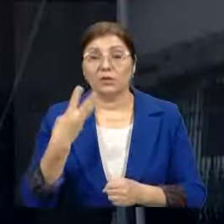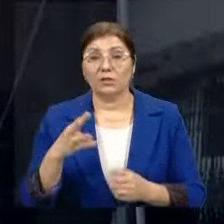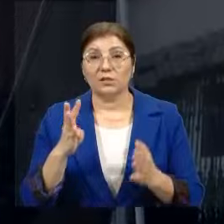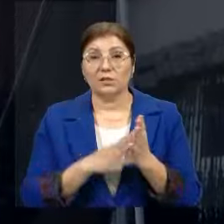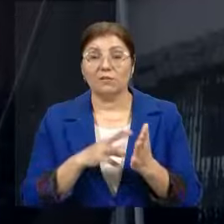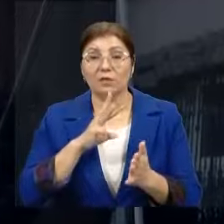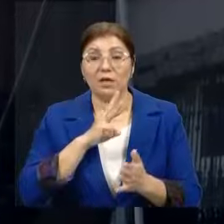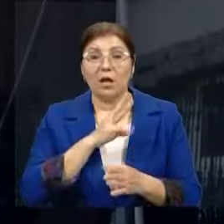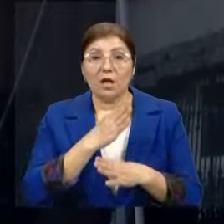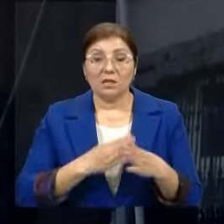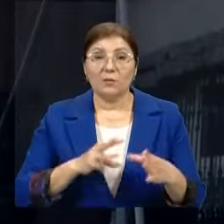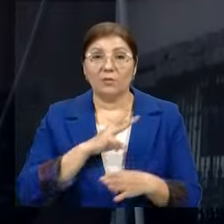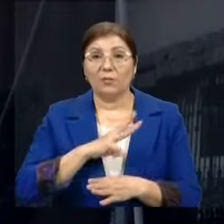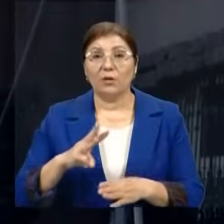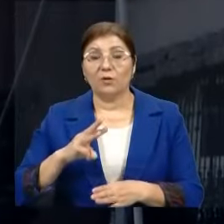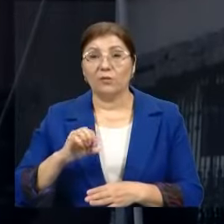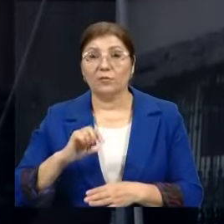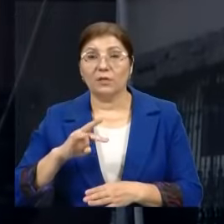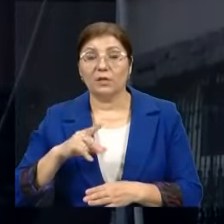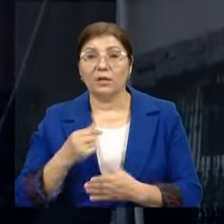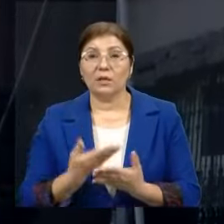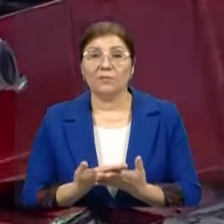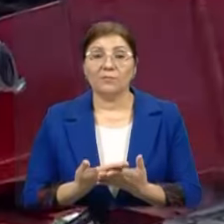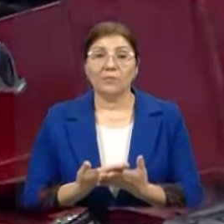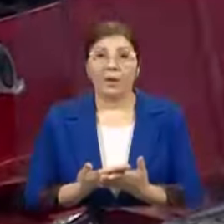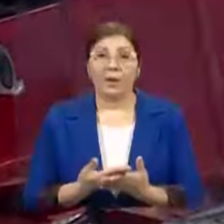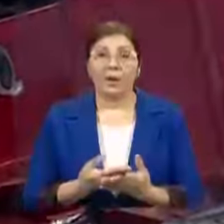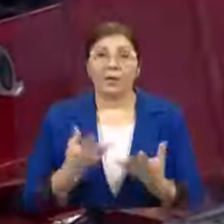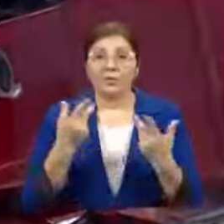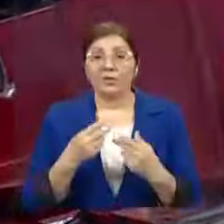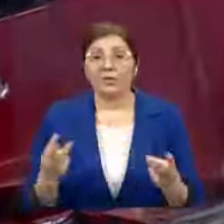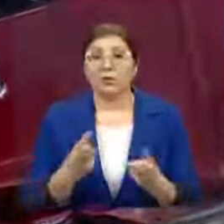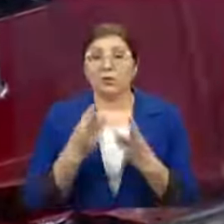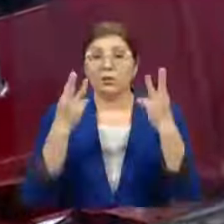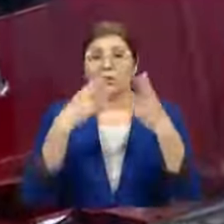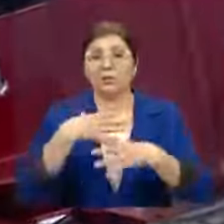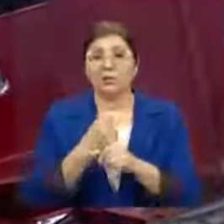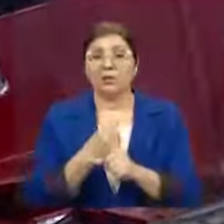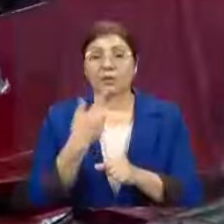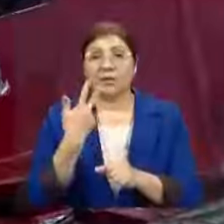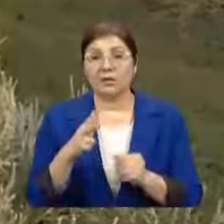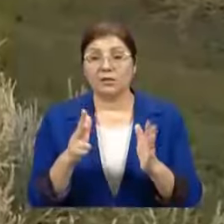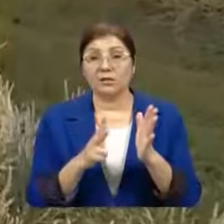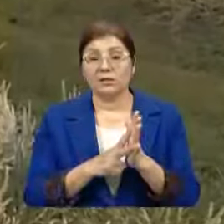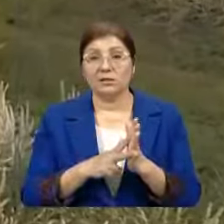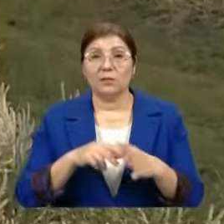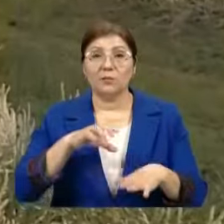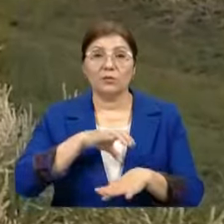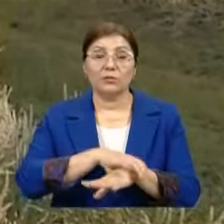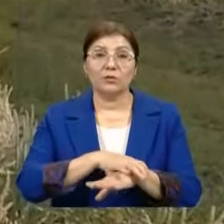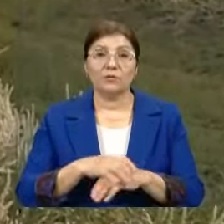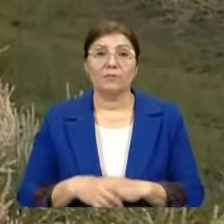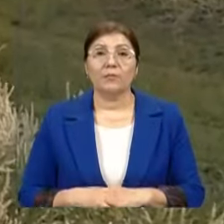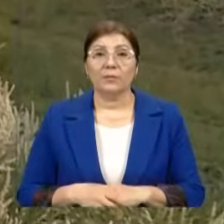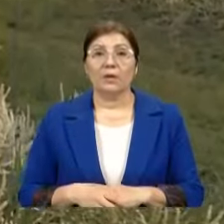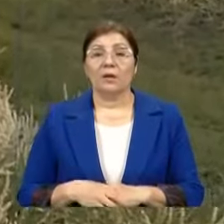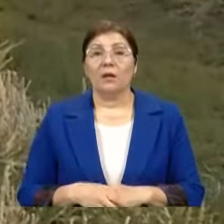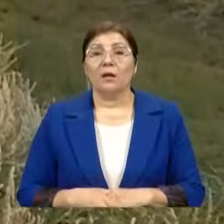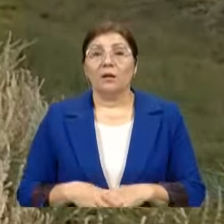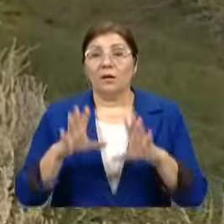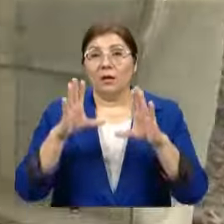тенге. В сравнении с аналогичным периодом прошлого года число пожаров в регионе сократилось на 37 случаев. Отмечается и спад